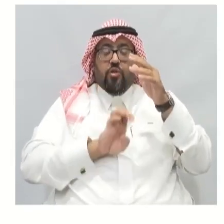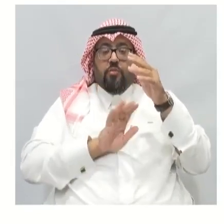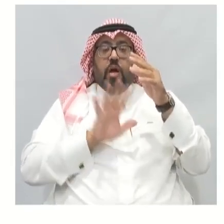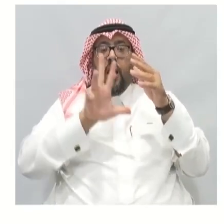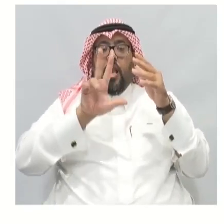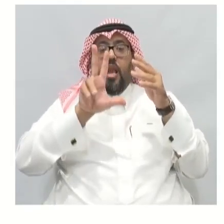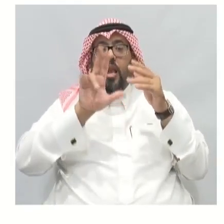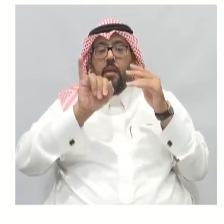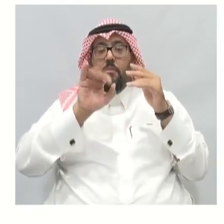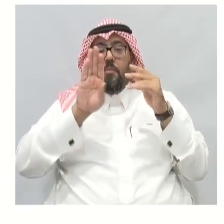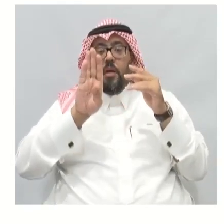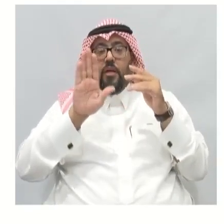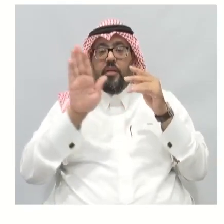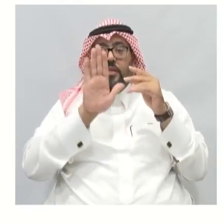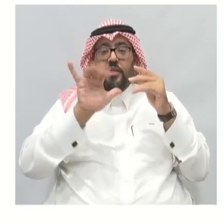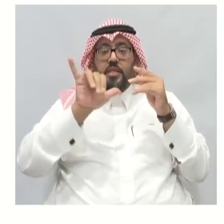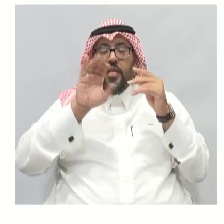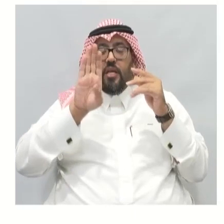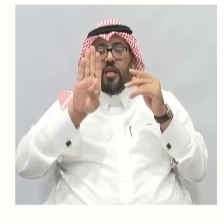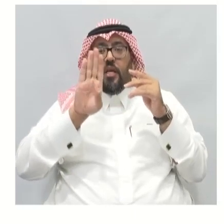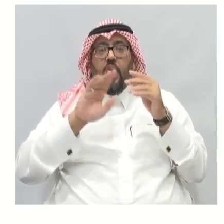المكسيك المعرضه للاعاصير